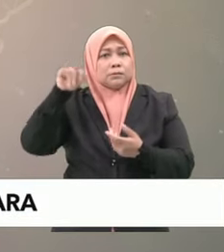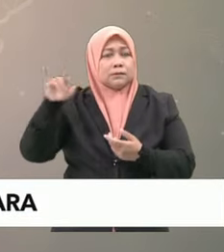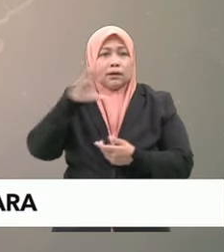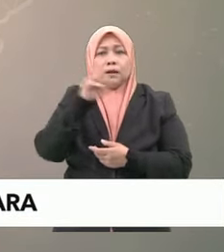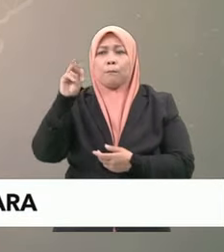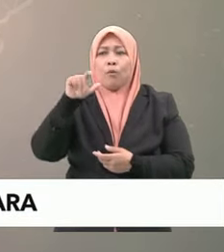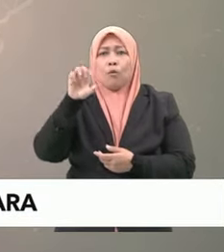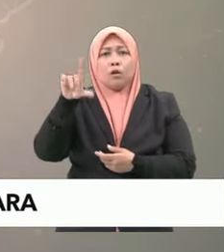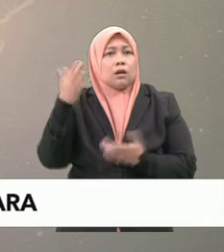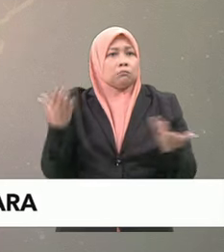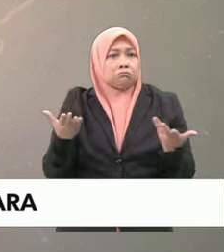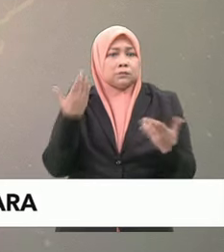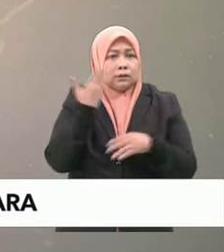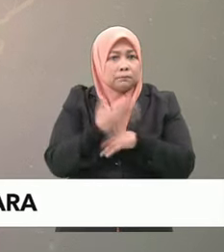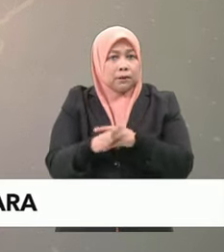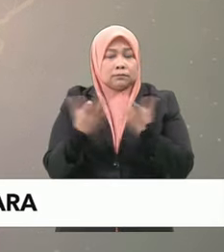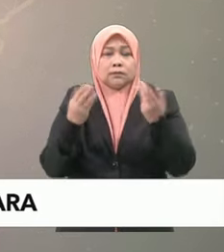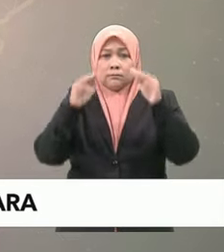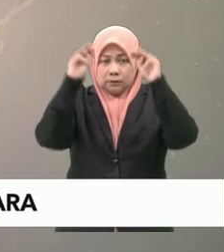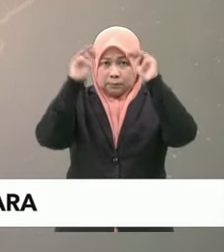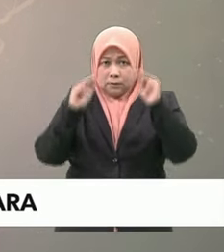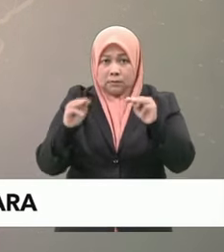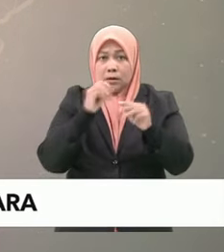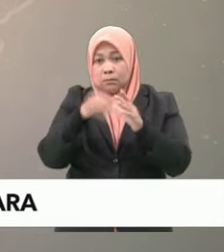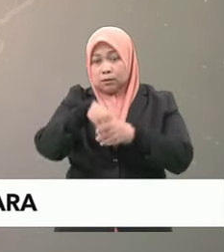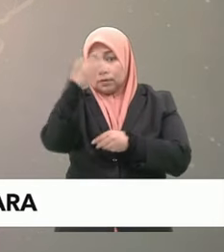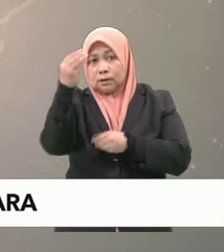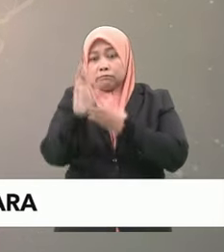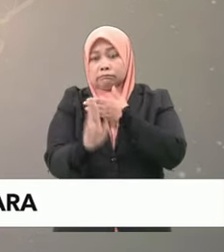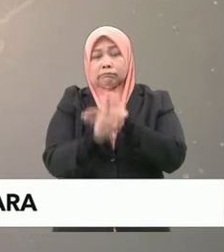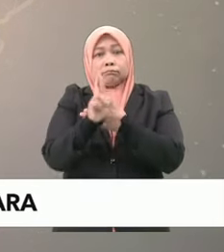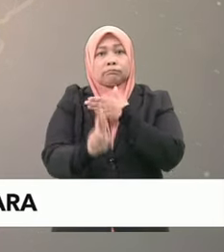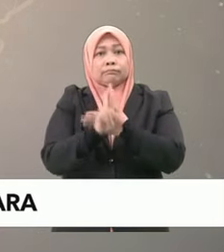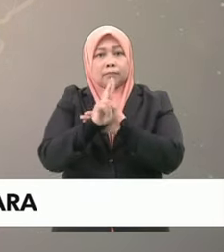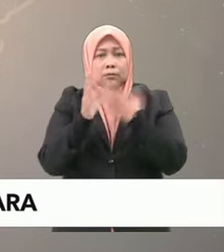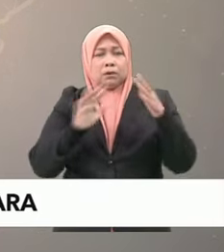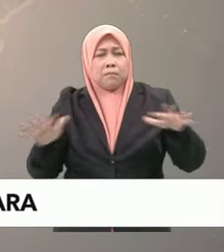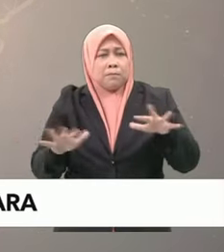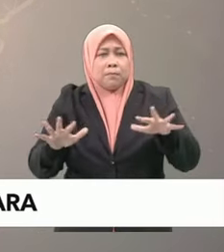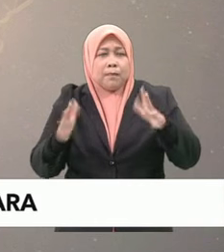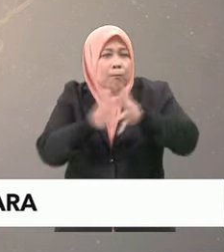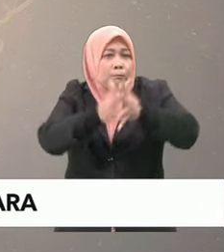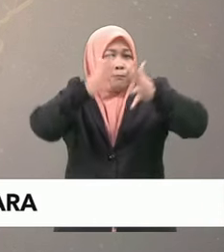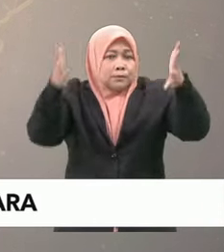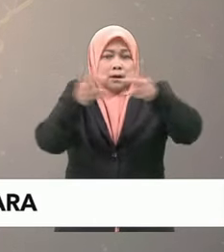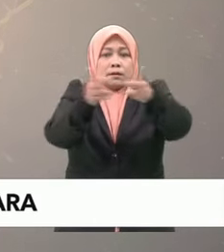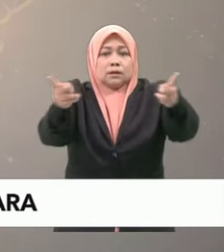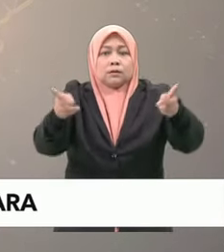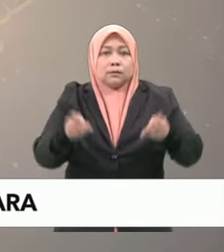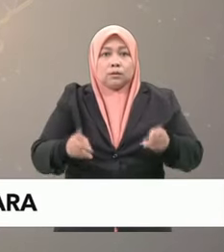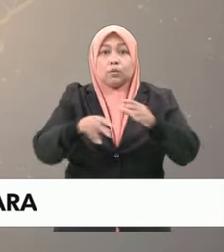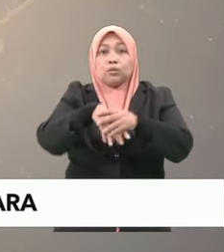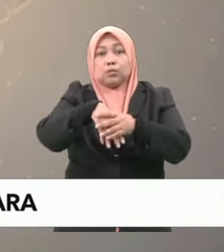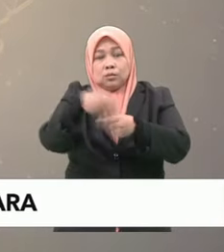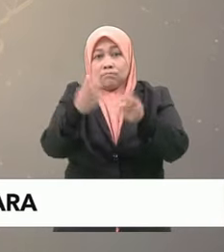dan Mongolia ia selepas agensi meteorologi mengeluarkan amaran risiko potensi gempa bumi Mega di kawasan luas